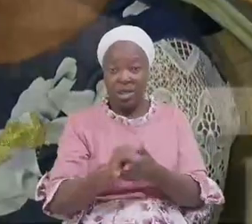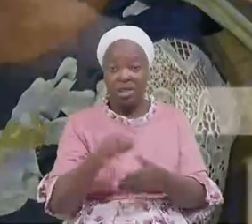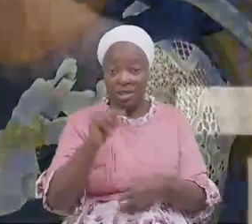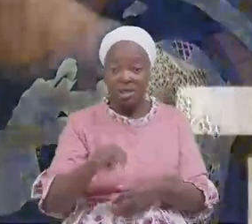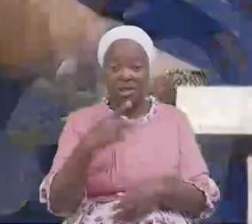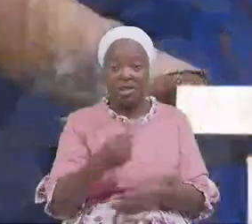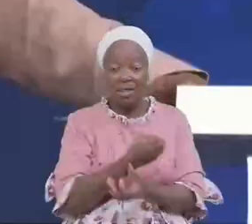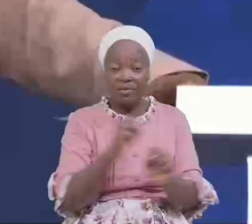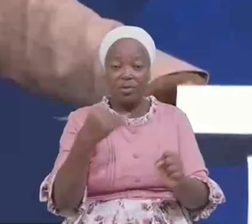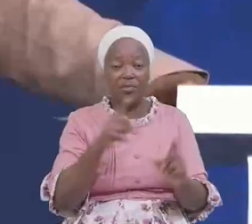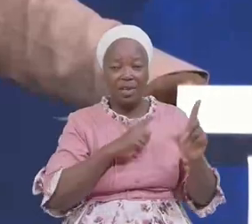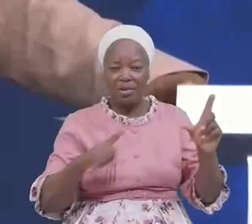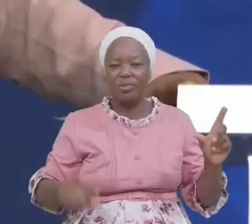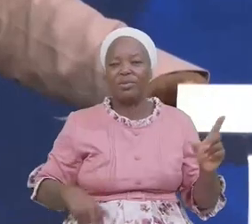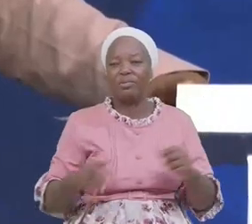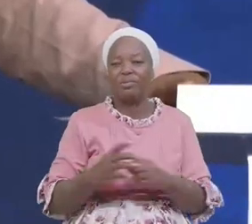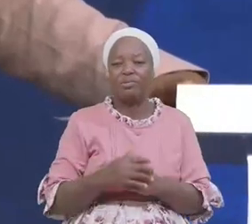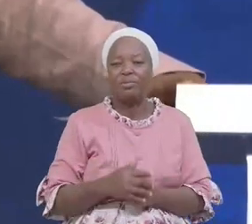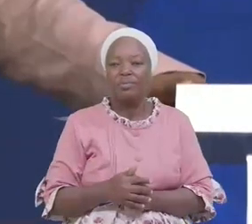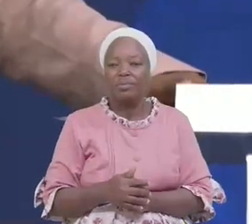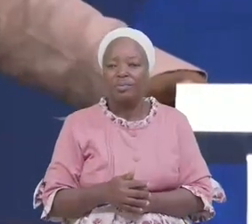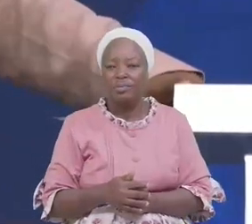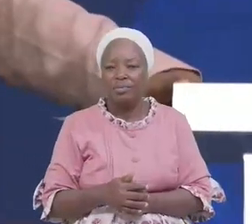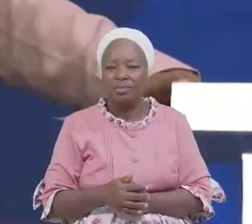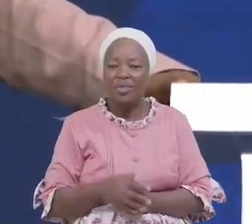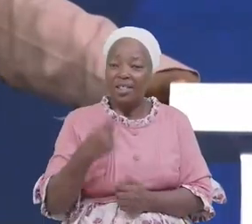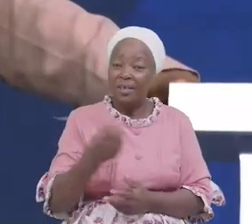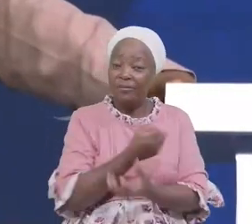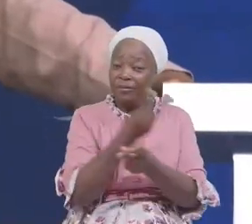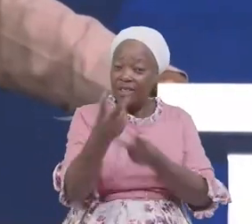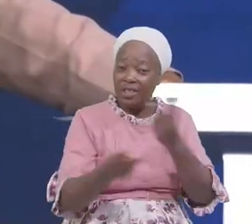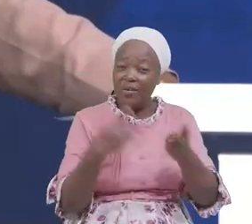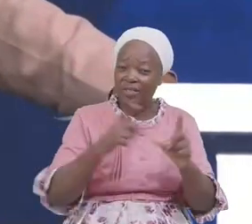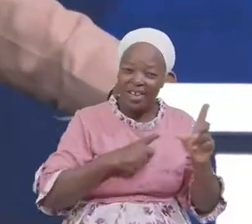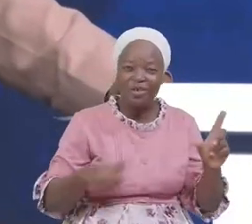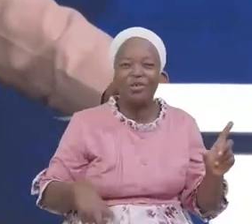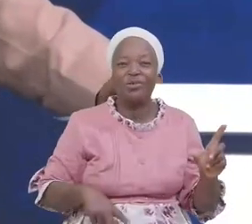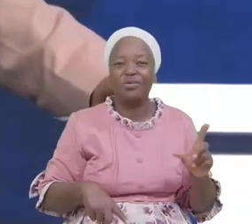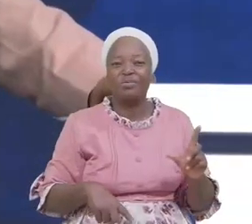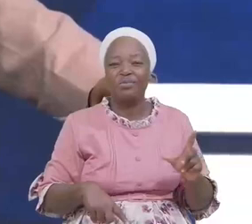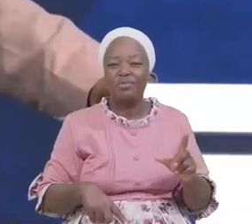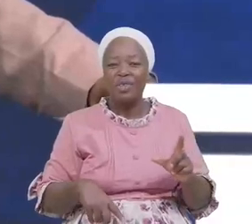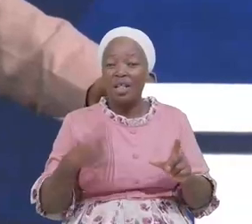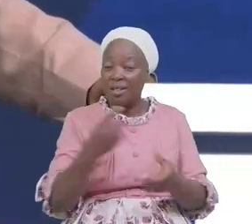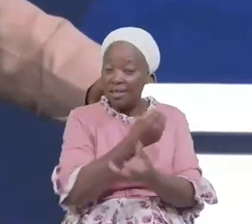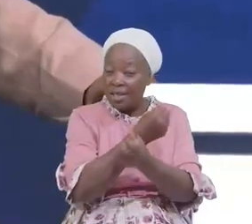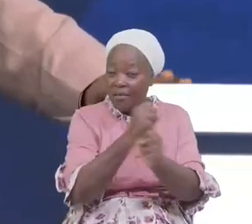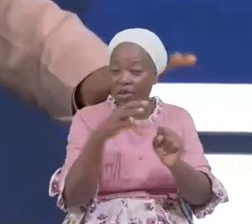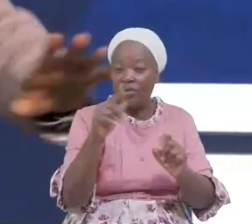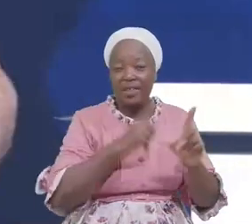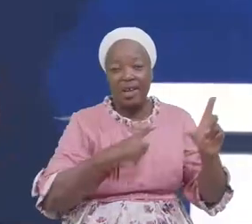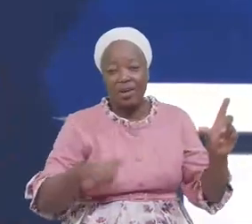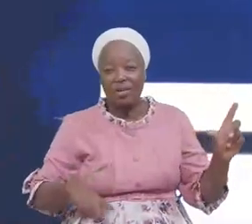C'est comme ça qu'on reconnaît quelqu'un qui veut la rédemption du Seigneur, qui veut la visitation de la part du Seigneur, le salut du